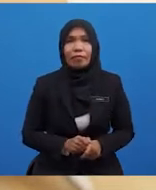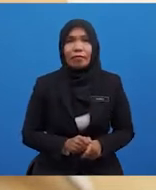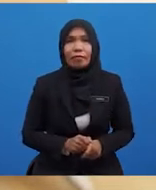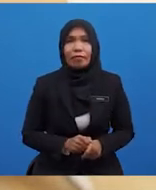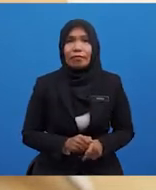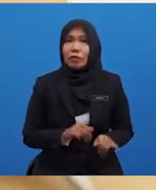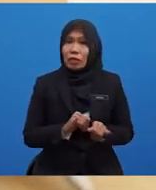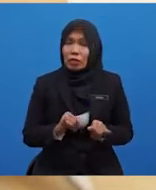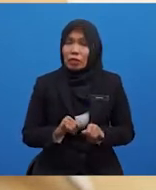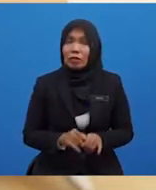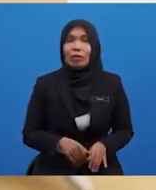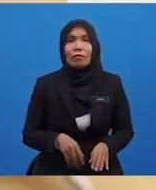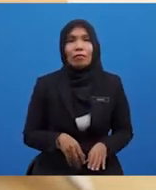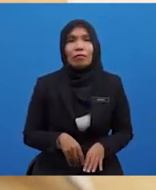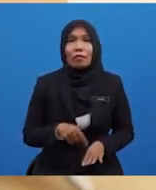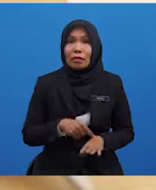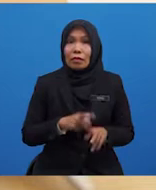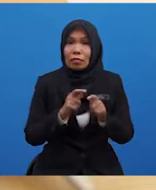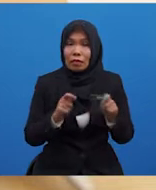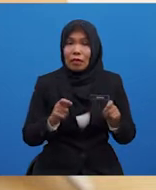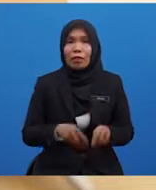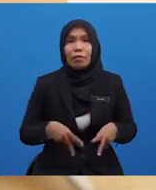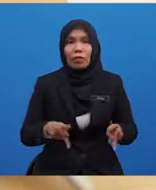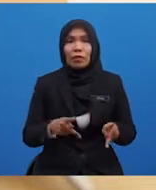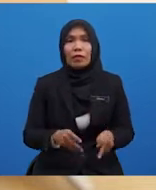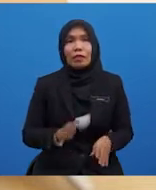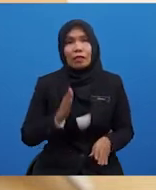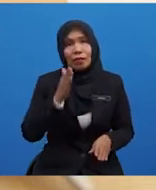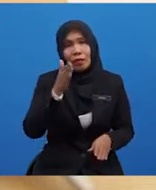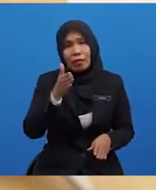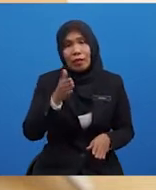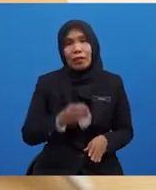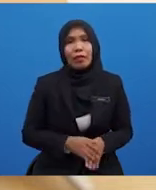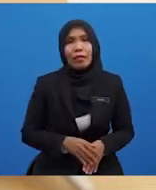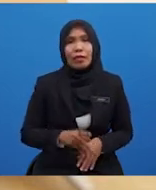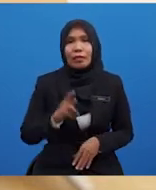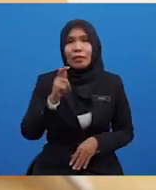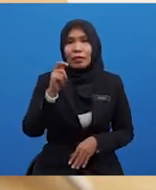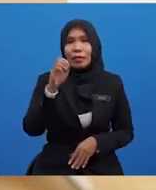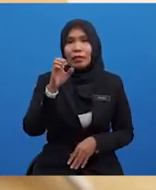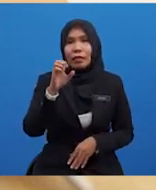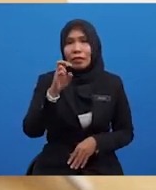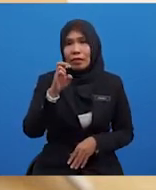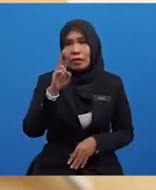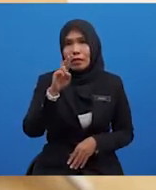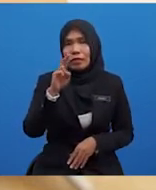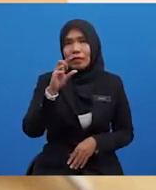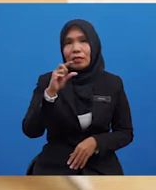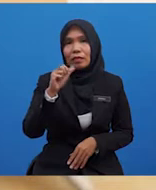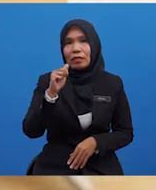Sekiranya tertinggal, proses itu akan tergendala dan langkah selanjutnya tidak